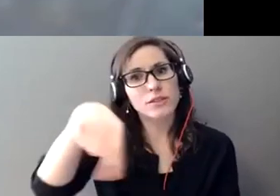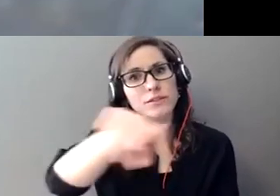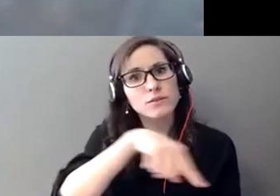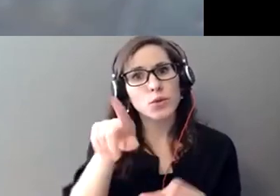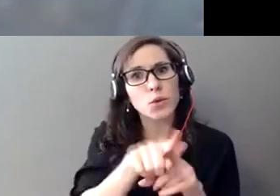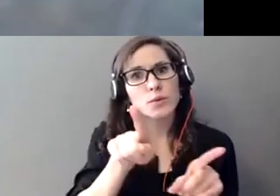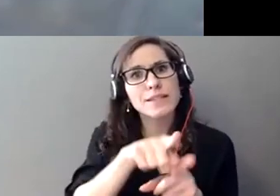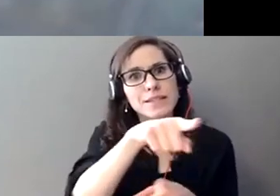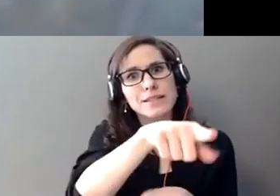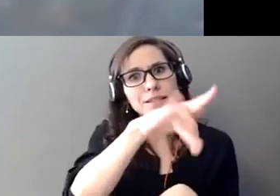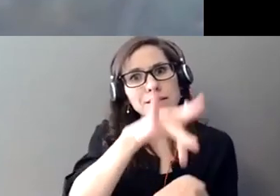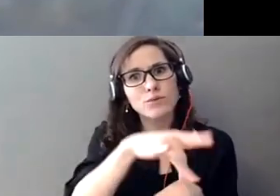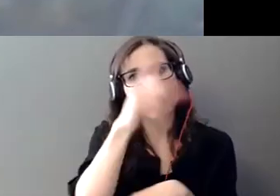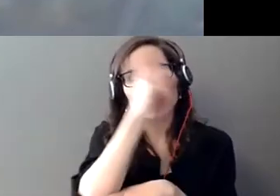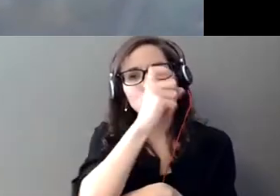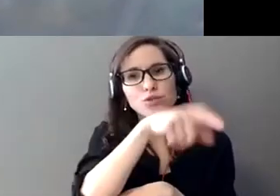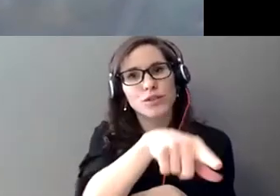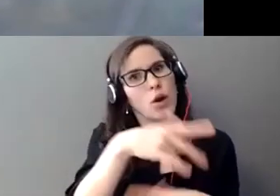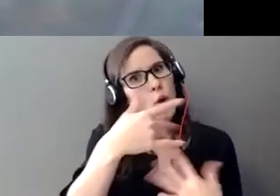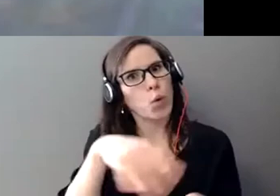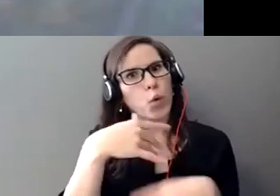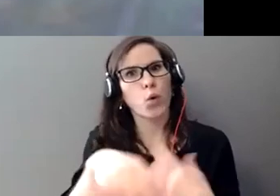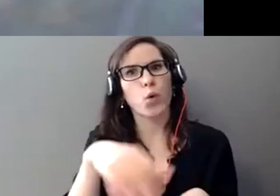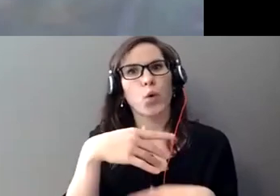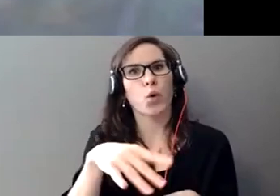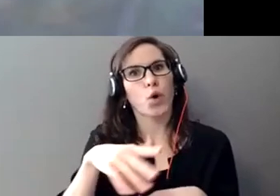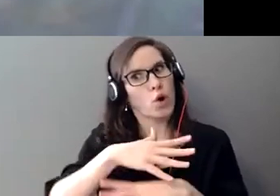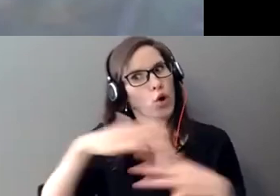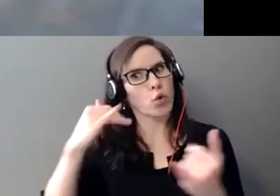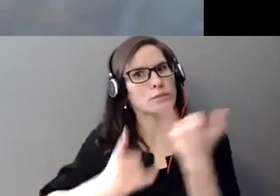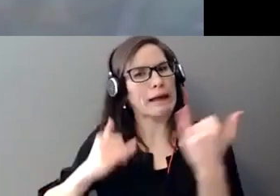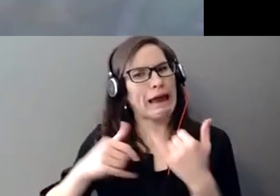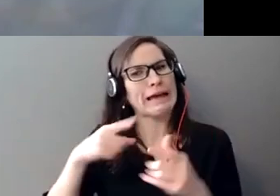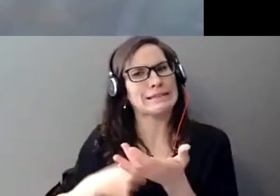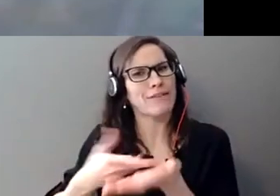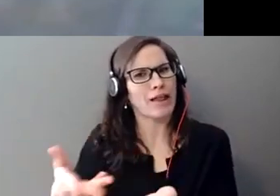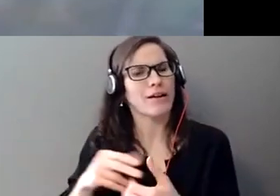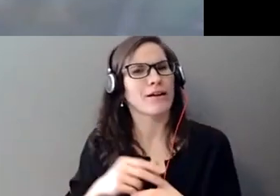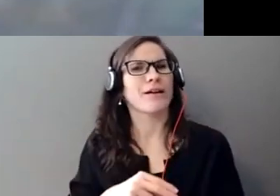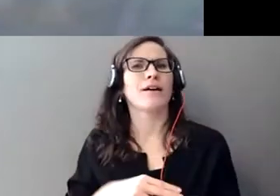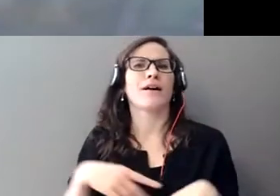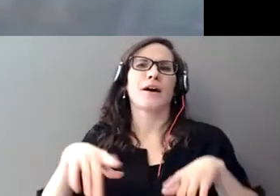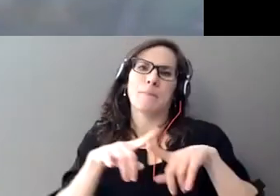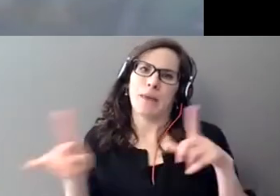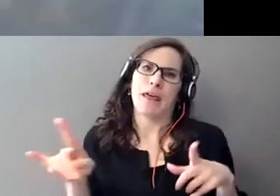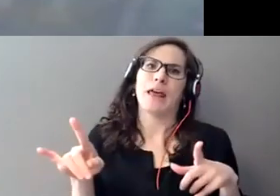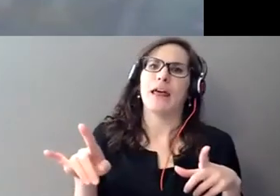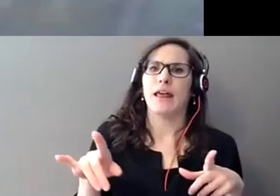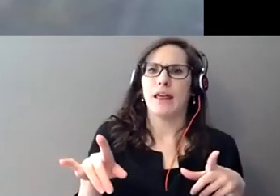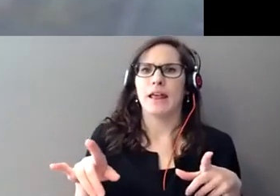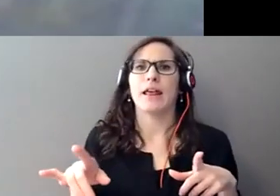vécu à quel point c'est une c'est une bataille de trancher cette affaire là et donc des questions d